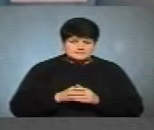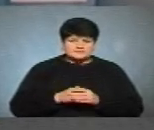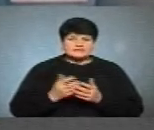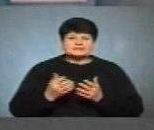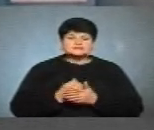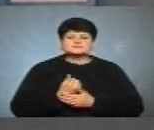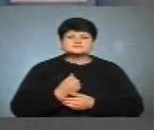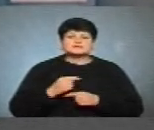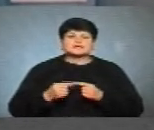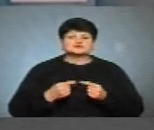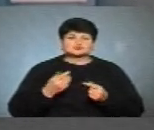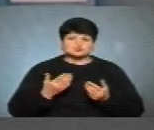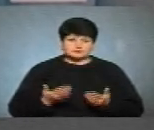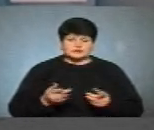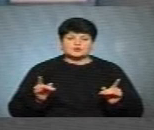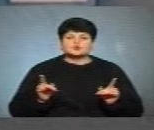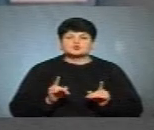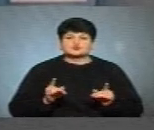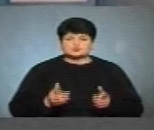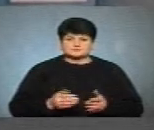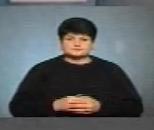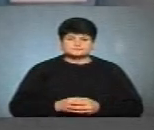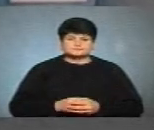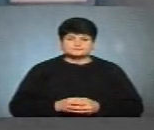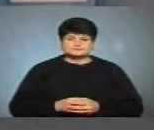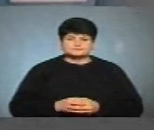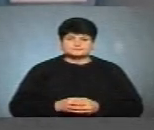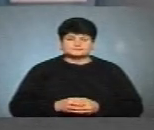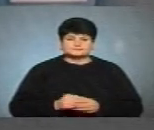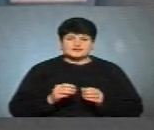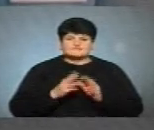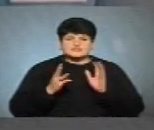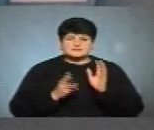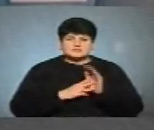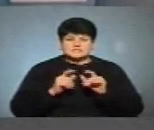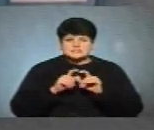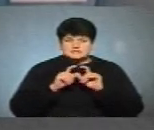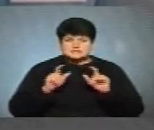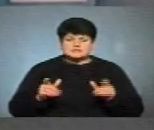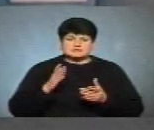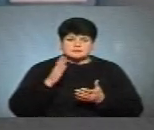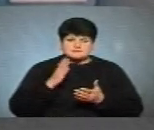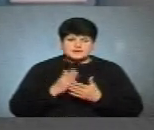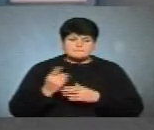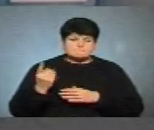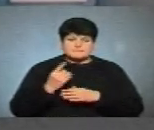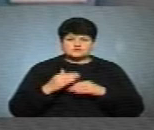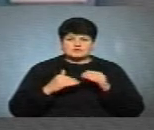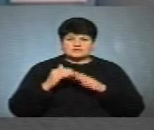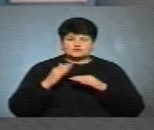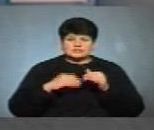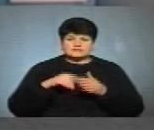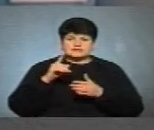наступне, що в 18 закладах мають першу категорію